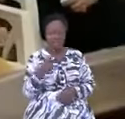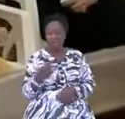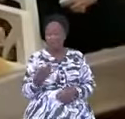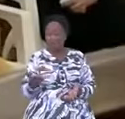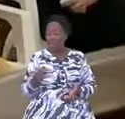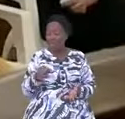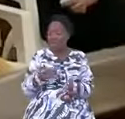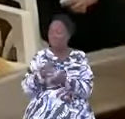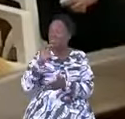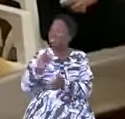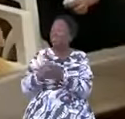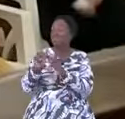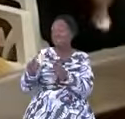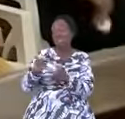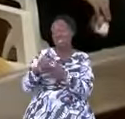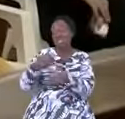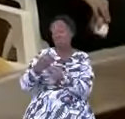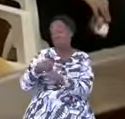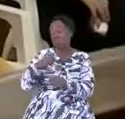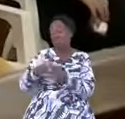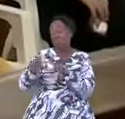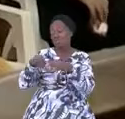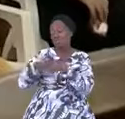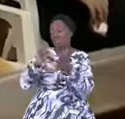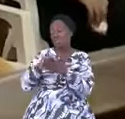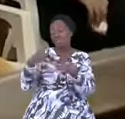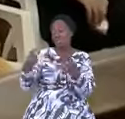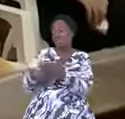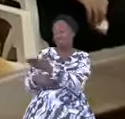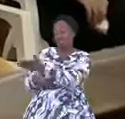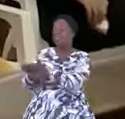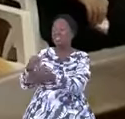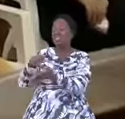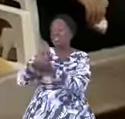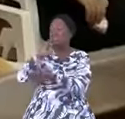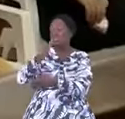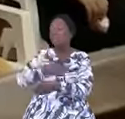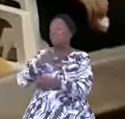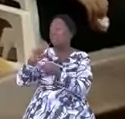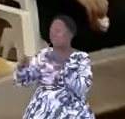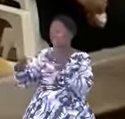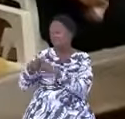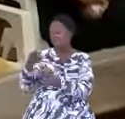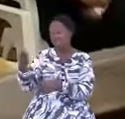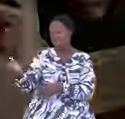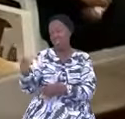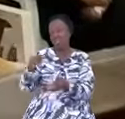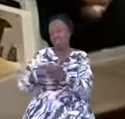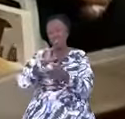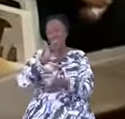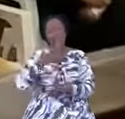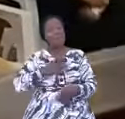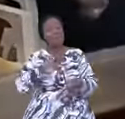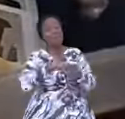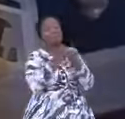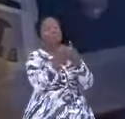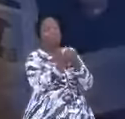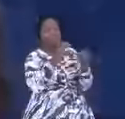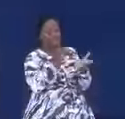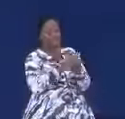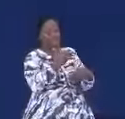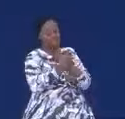faire ils n'ont pas dit c'est mon environnement qui m'a poussé à le faire ne sont pas